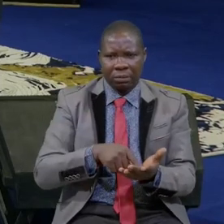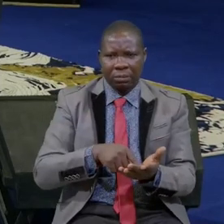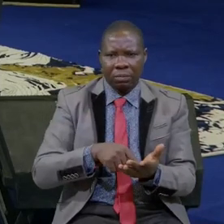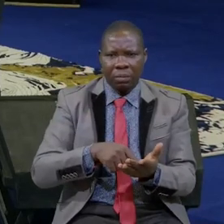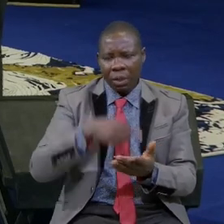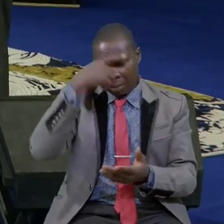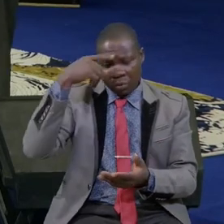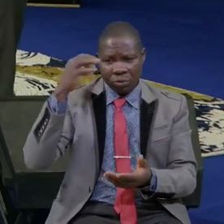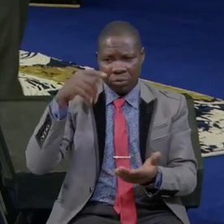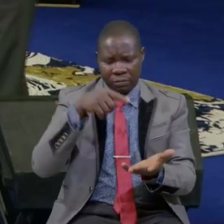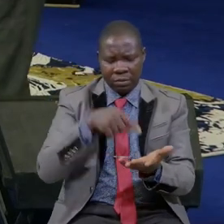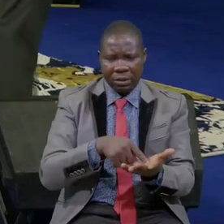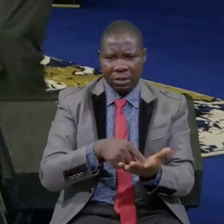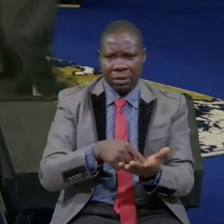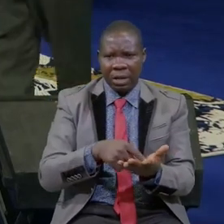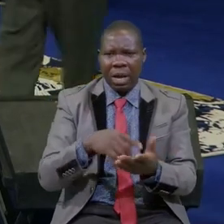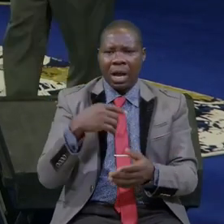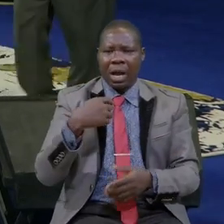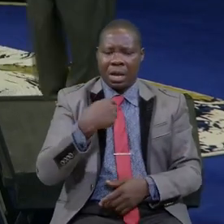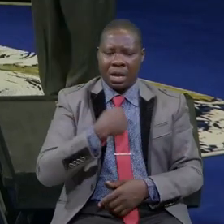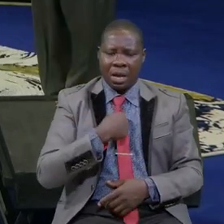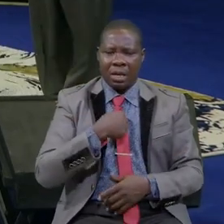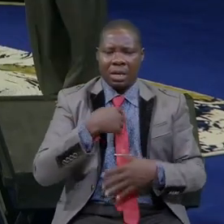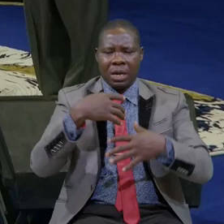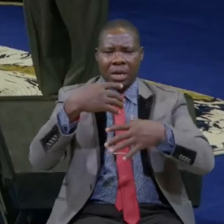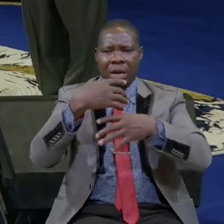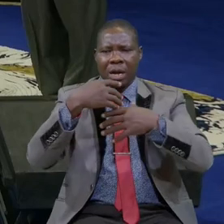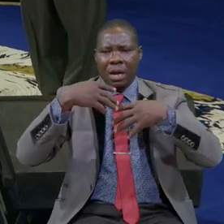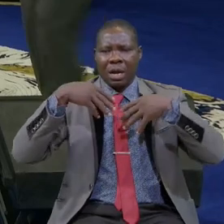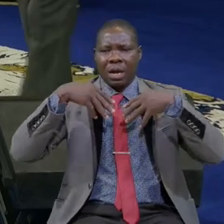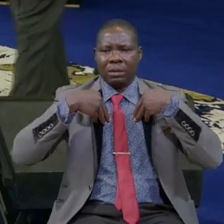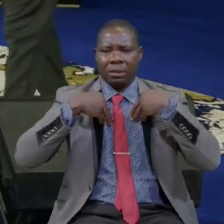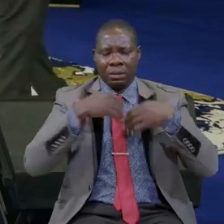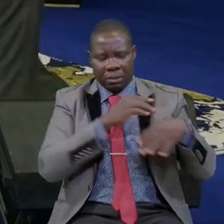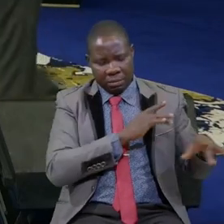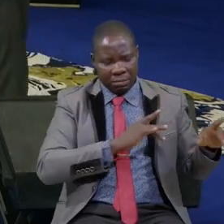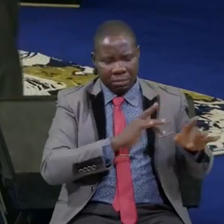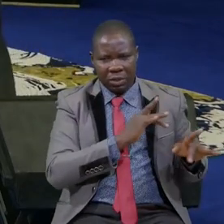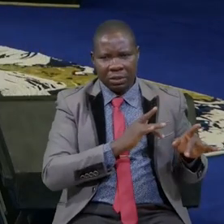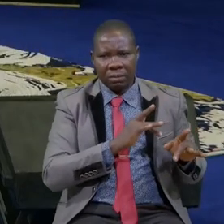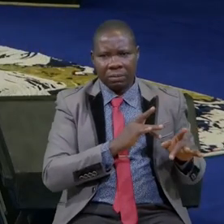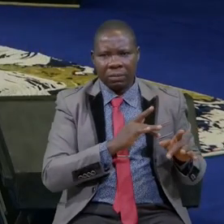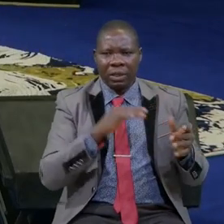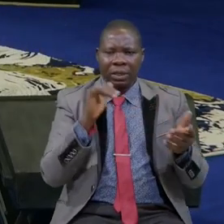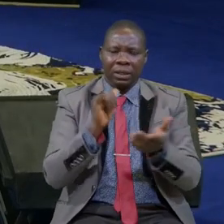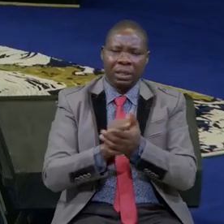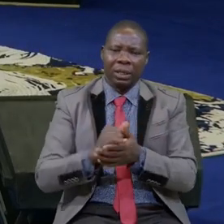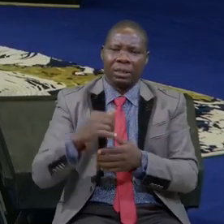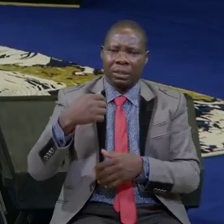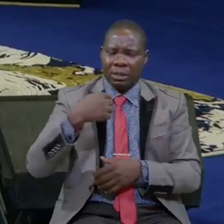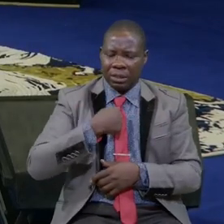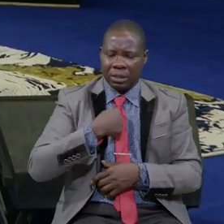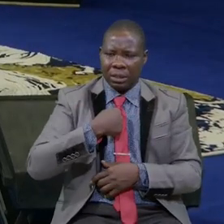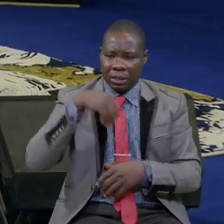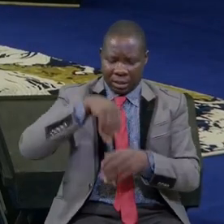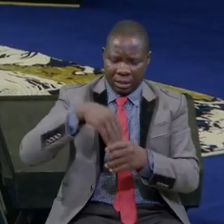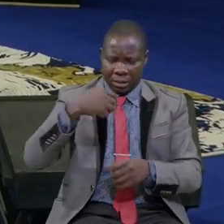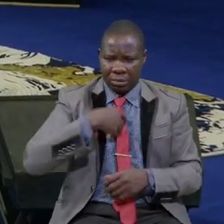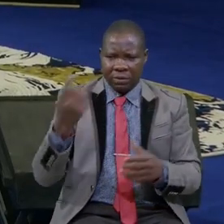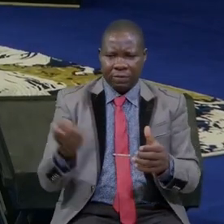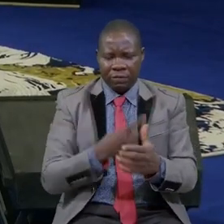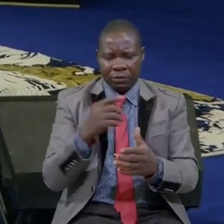but, pour cette cause, j'ai obtenu miséricorde afin que Jésus-Christ fît